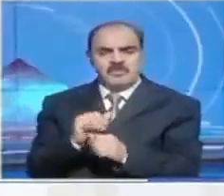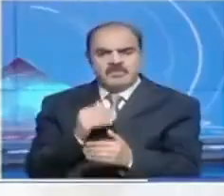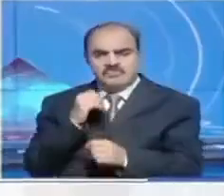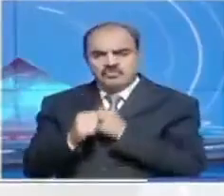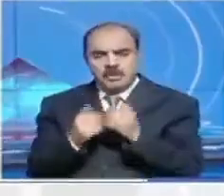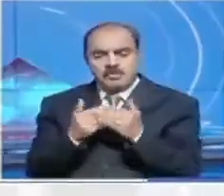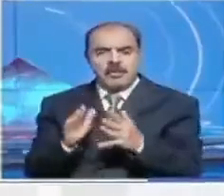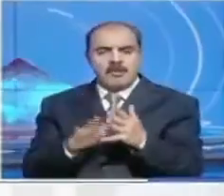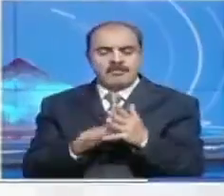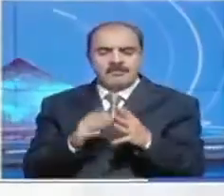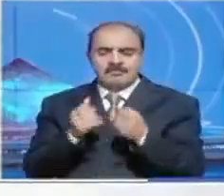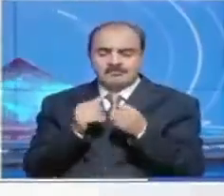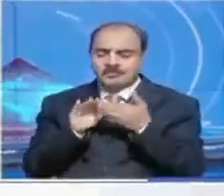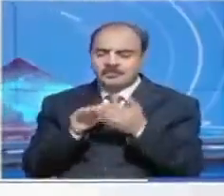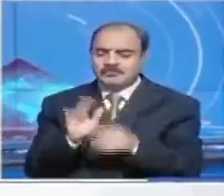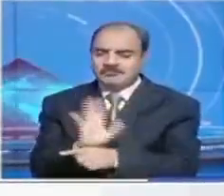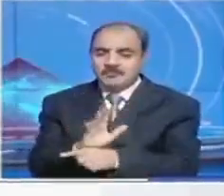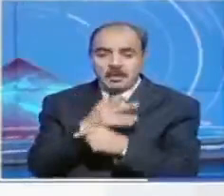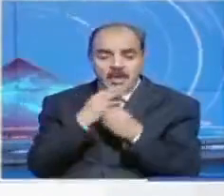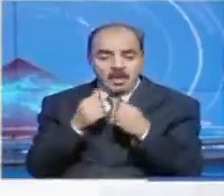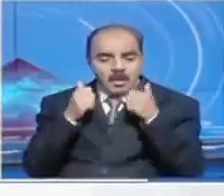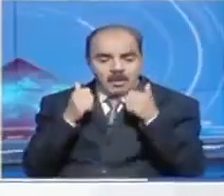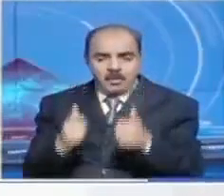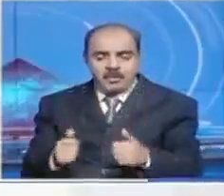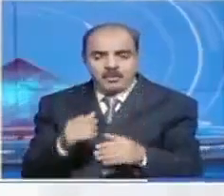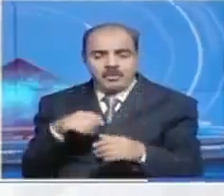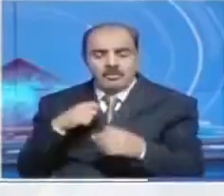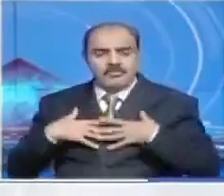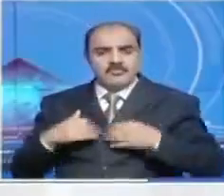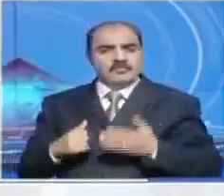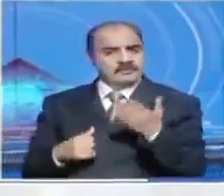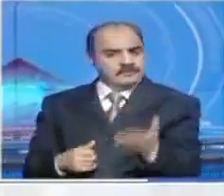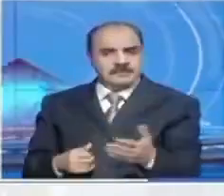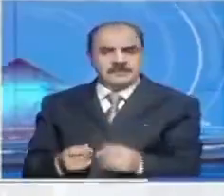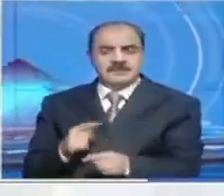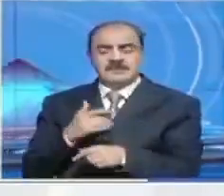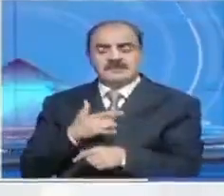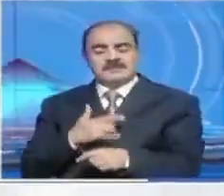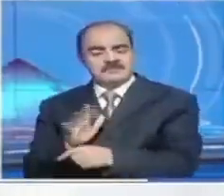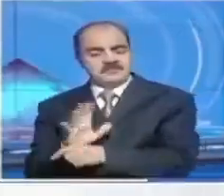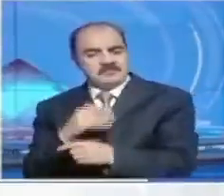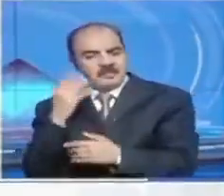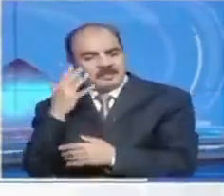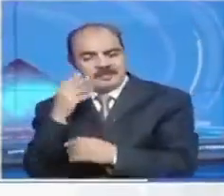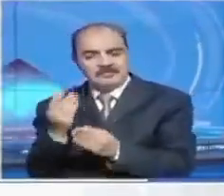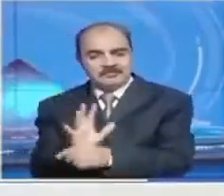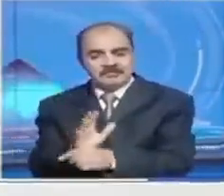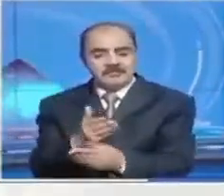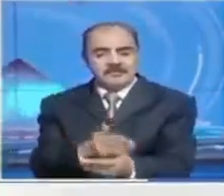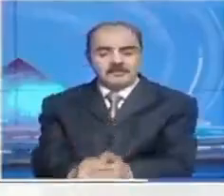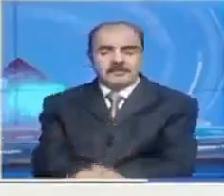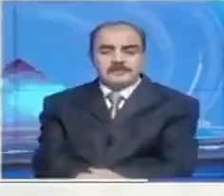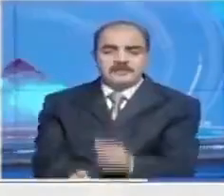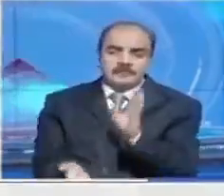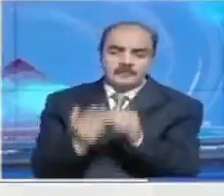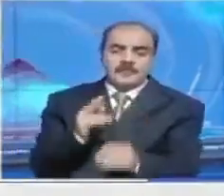يقدم للأطفال. رأينا الخدمات التي تقدم لهم من وزارة الصحة المصرية والدعم النفسي من الهلال الأحمر المصري. أكثر